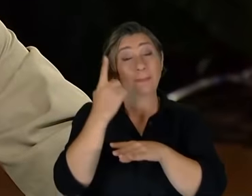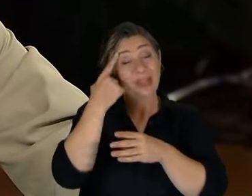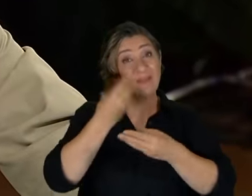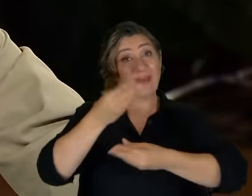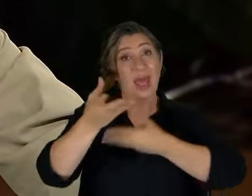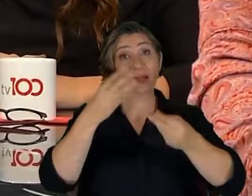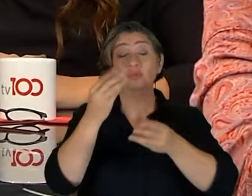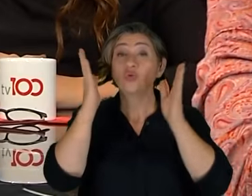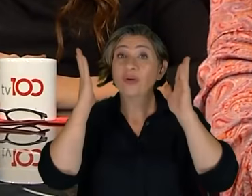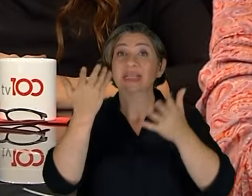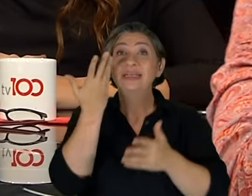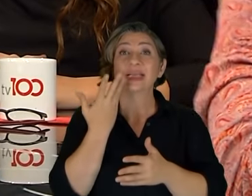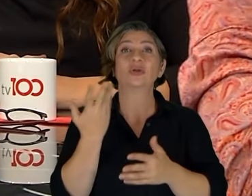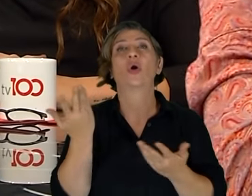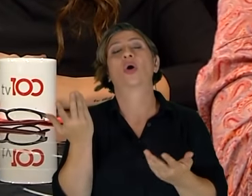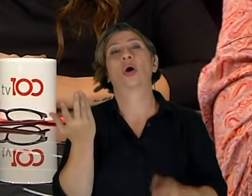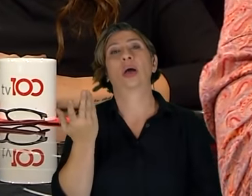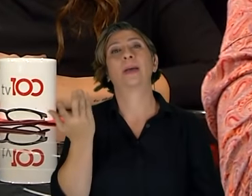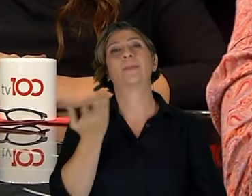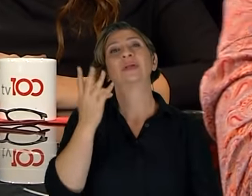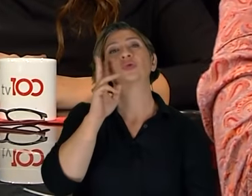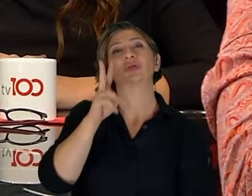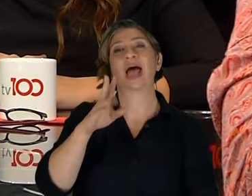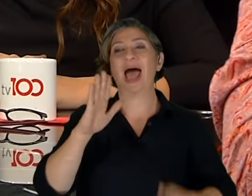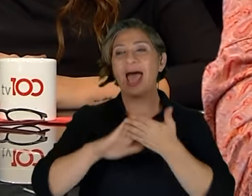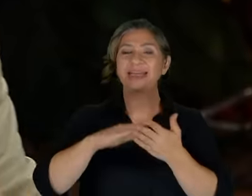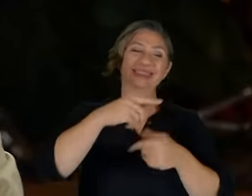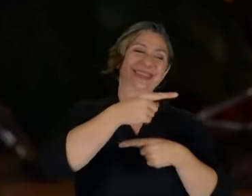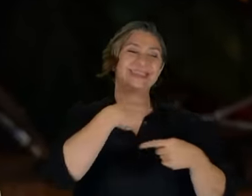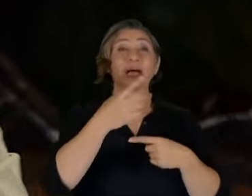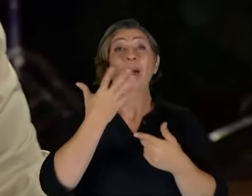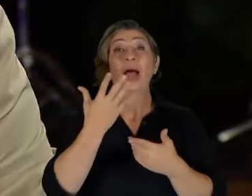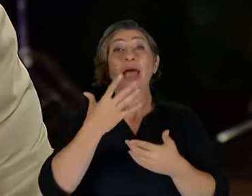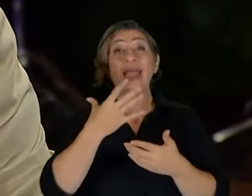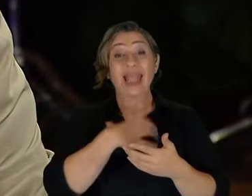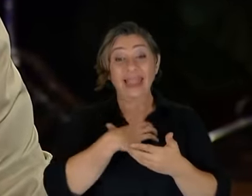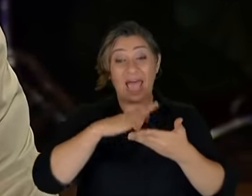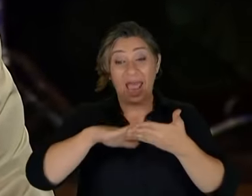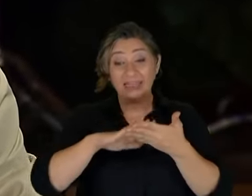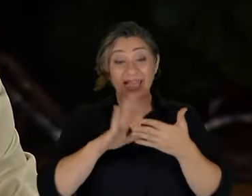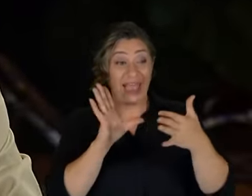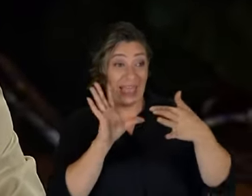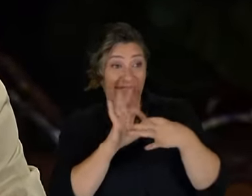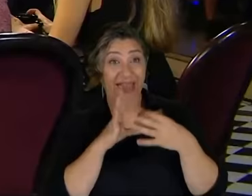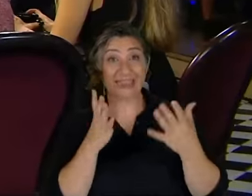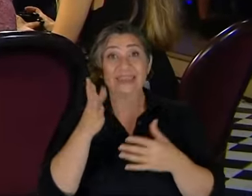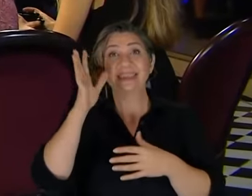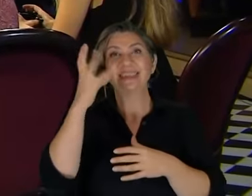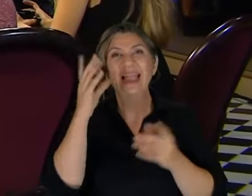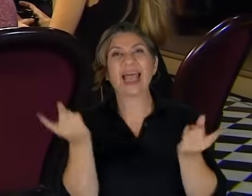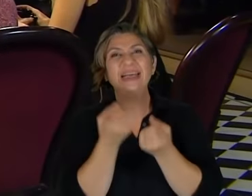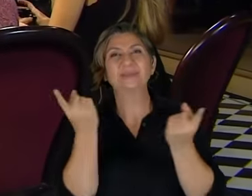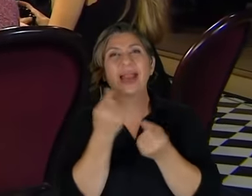veren şeyler çok izleniyor. Evet, doğru. Ben görürsün işte arkadaş. İnsanlar kendileri ve arkadaşlarıyla ilgiliyse salak